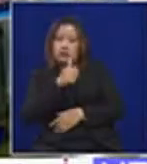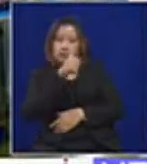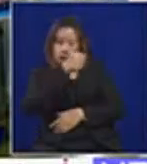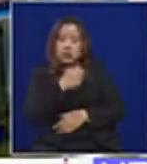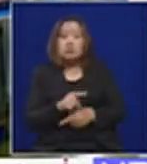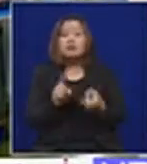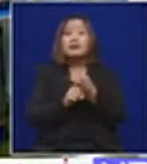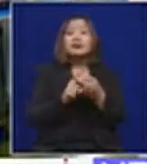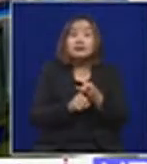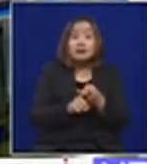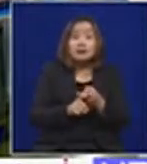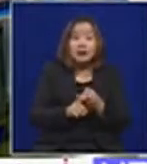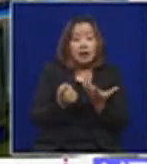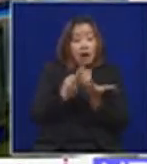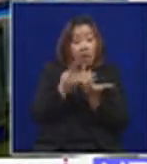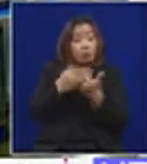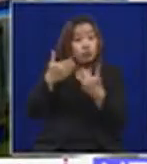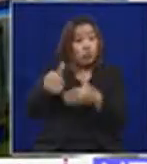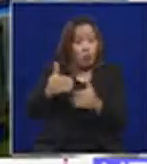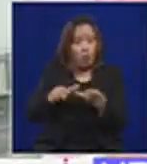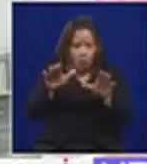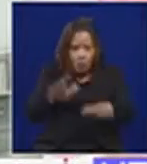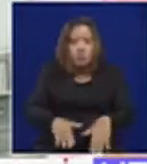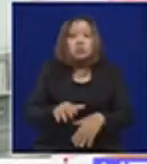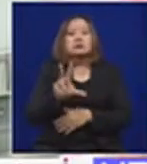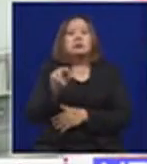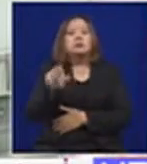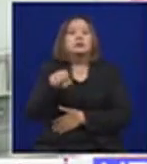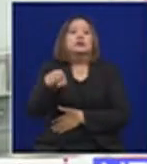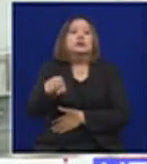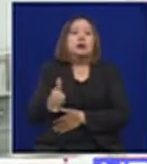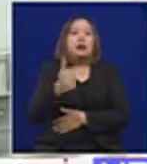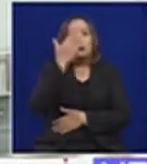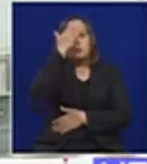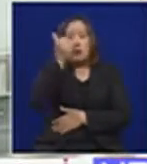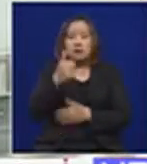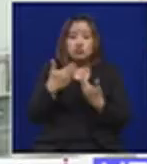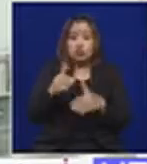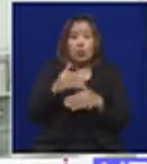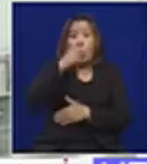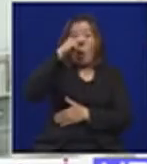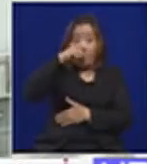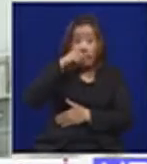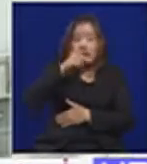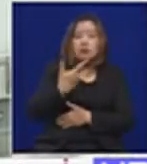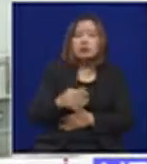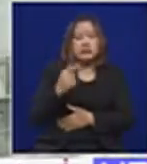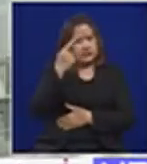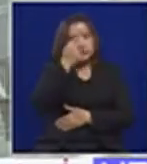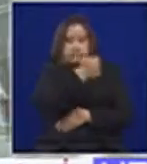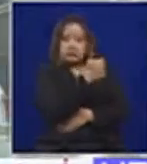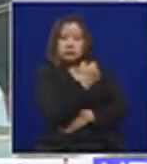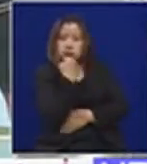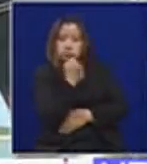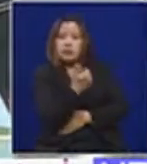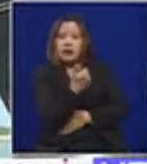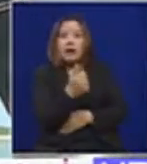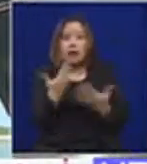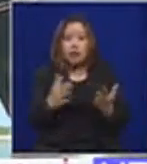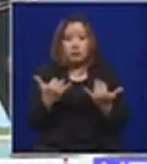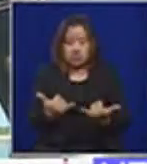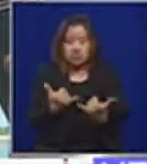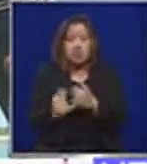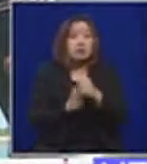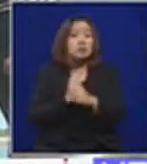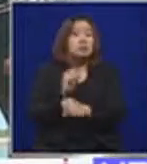สเซียที่ตัวเลขการส่งออกหดตัวมากถึงร้อยละ30สะท้อนให้เห็นว่าฐานการส่งออกของไทยค่อนข้างมีความแข็งแกร่งในปีนี้รัฐ